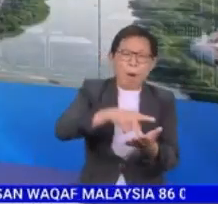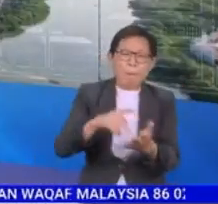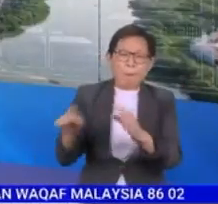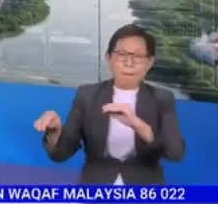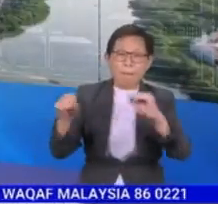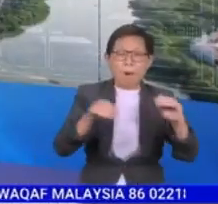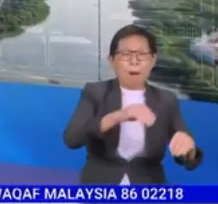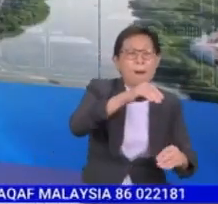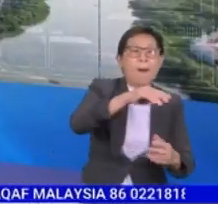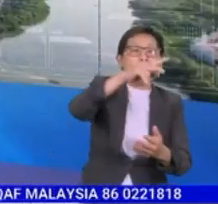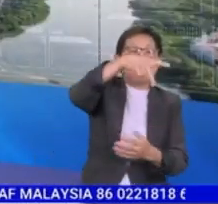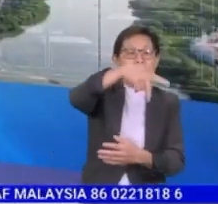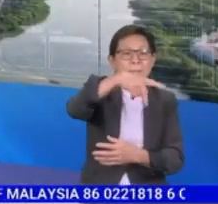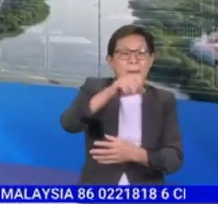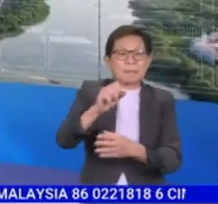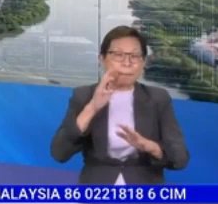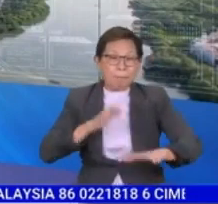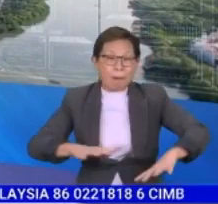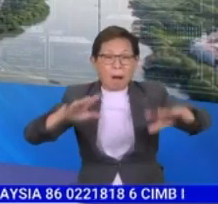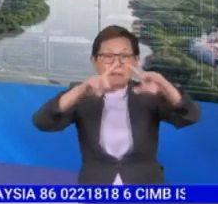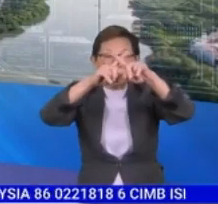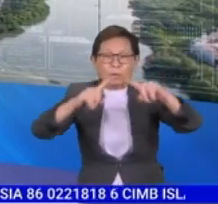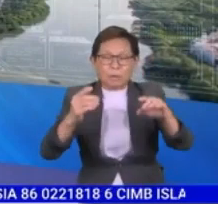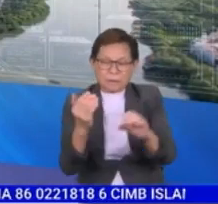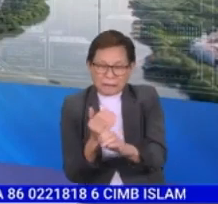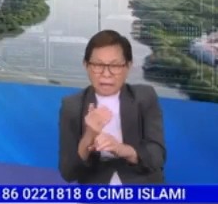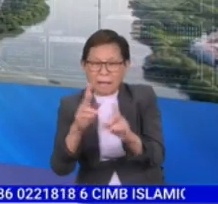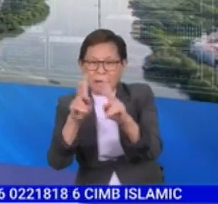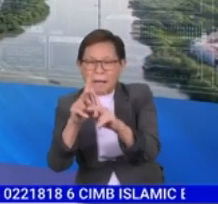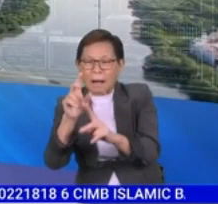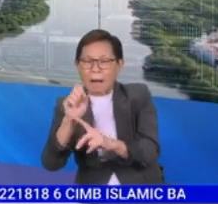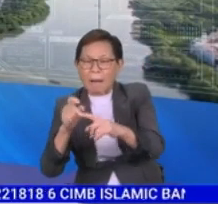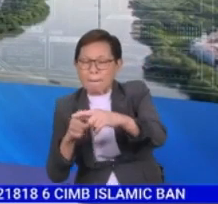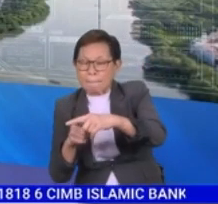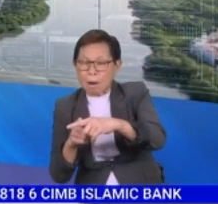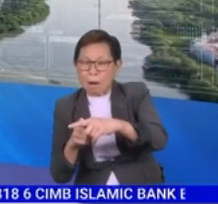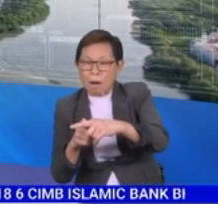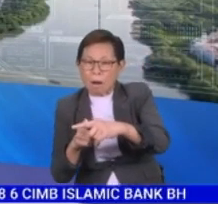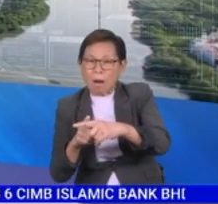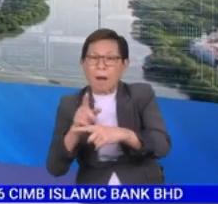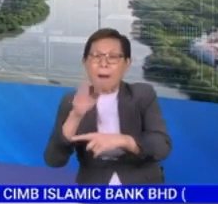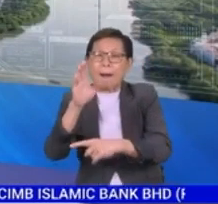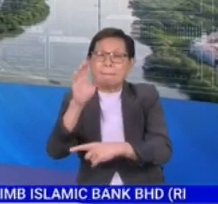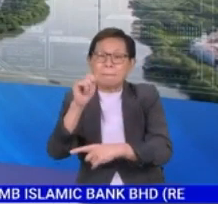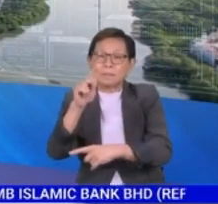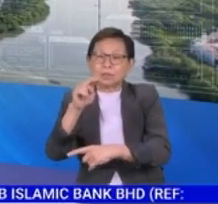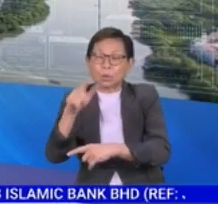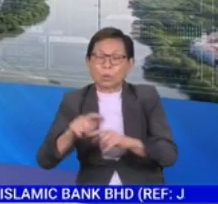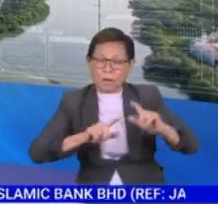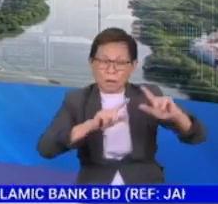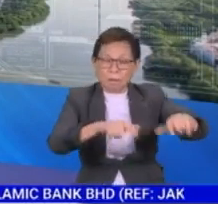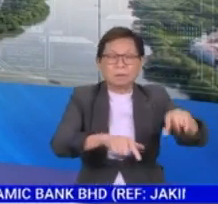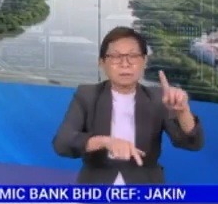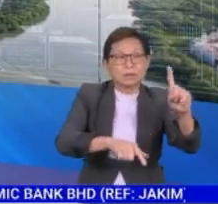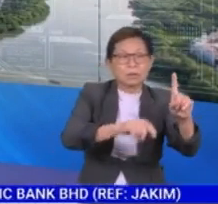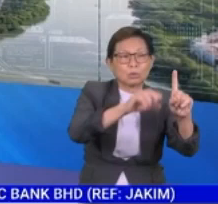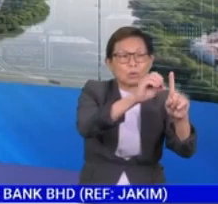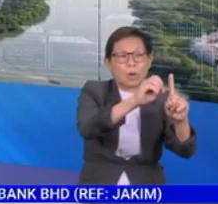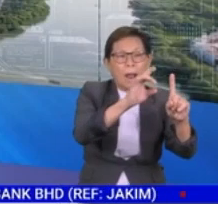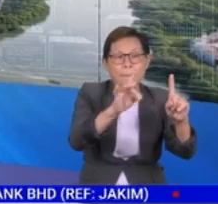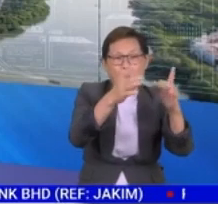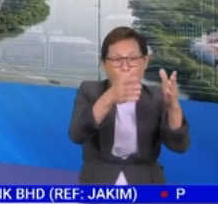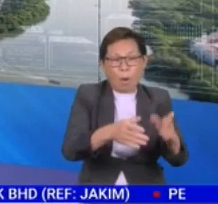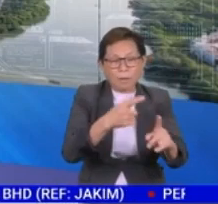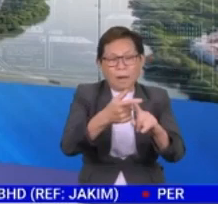pemindahan sementara PPS banjir di dewan Mini Kampung Simpang intiligotongot yang menempatkan 108 orang